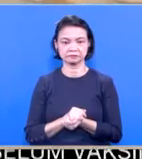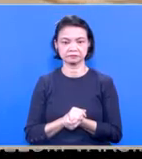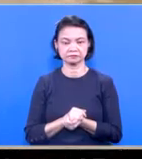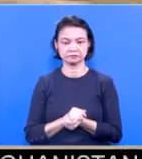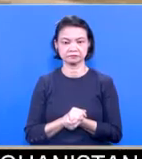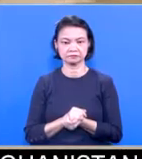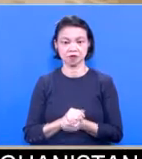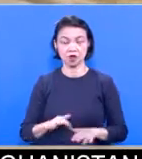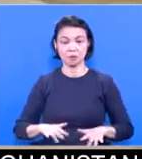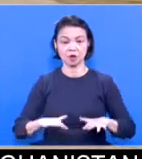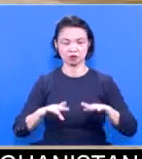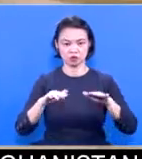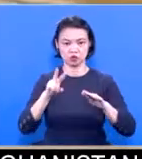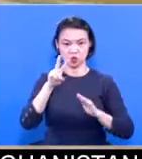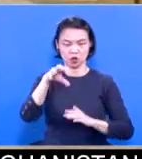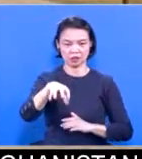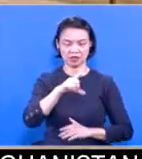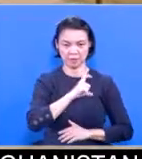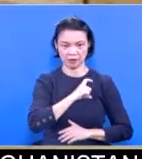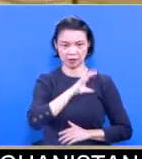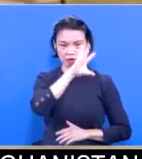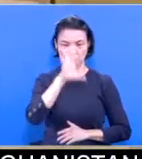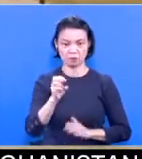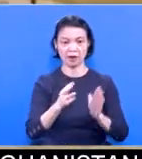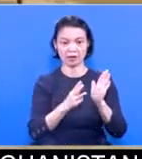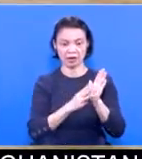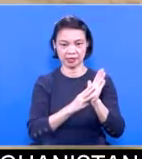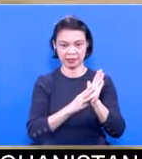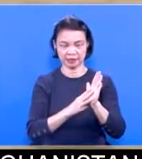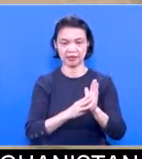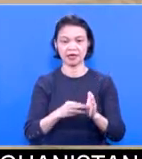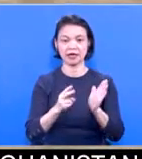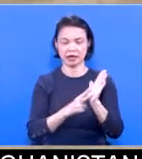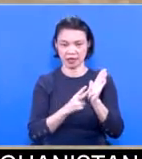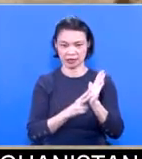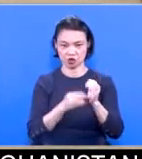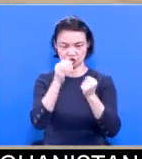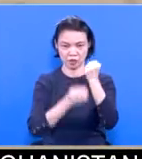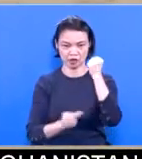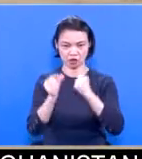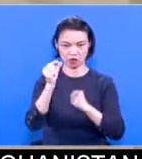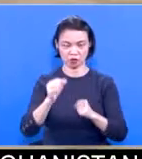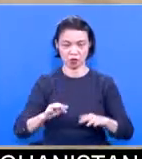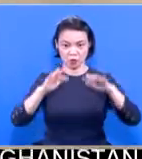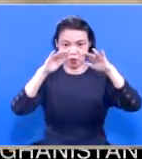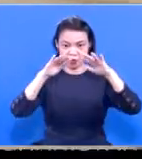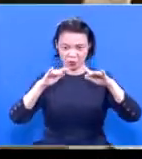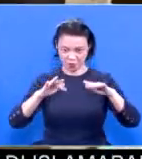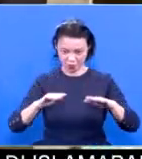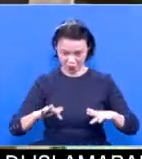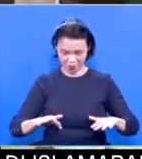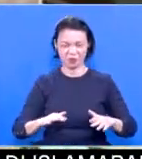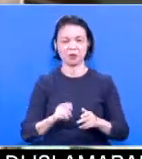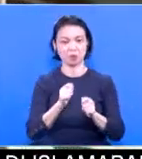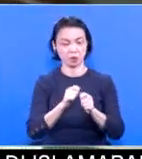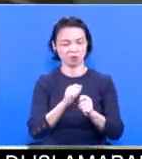Sementara itu, banjir yang menerjang dua kecamatan di Kabupaten Mandailing Natal, Sumatera Utara sudah berangsur surut pada Kamis sore. Hal ini membuat warga